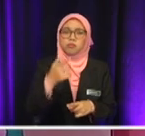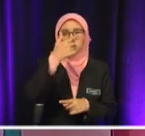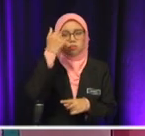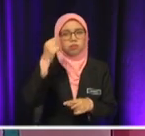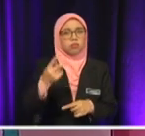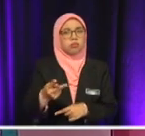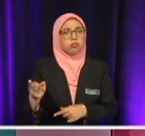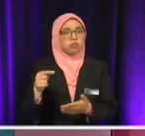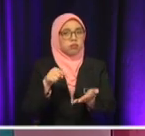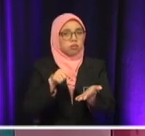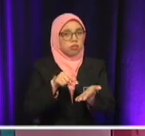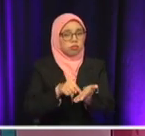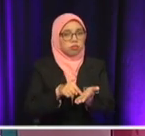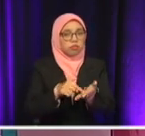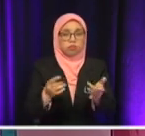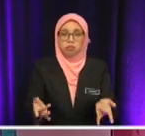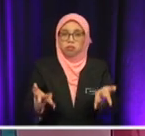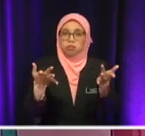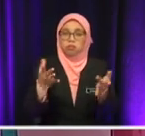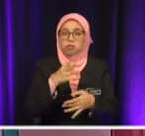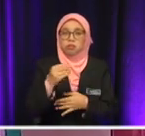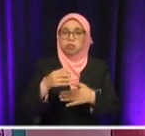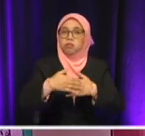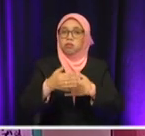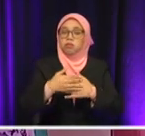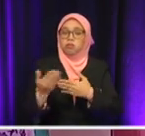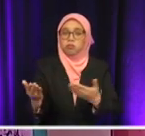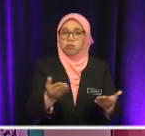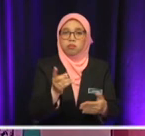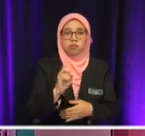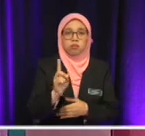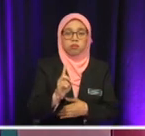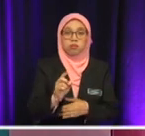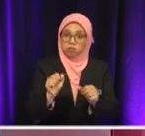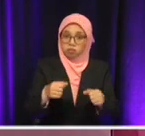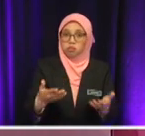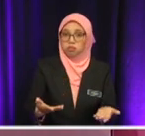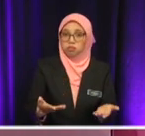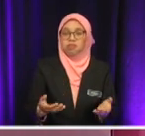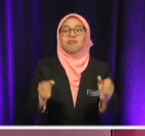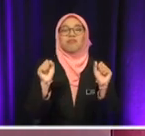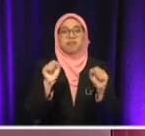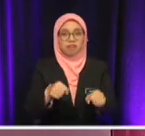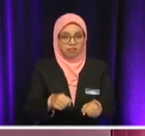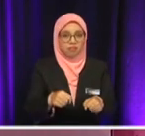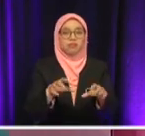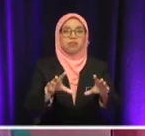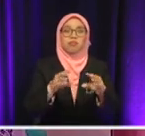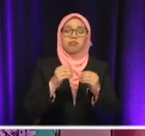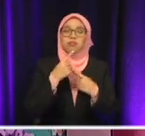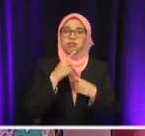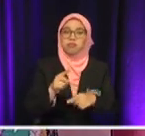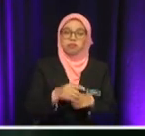ini ringan dan senang dibawa ke mana-mana. Boleh ke cikgu? Itu pun boleh diterima sebagai jawapan. Cikgu